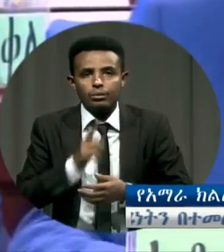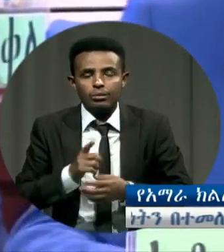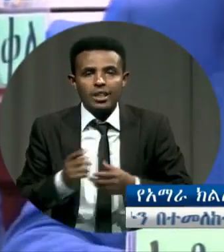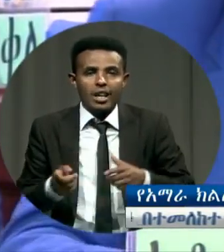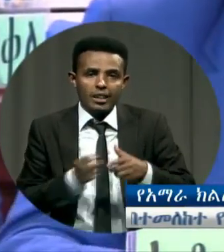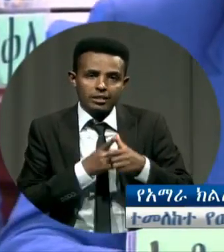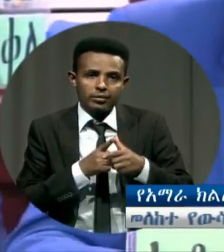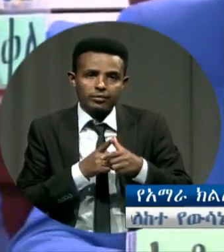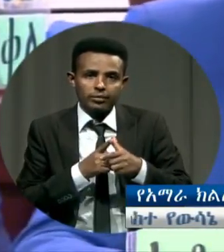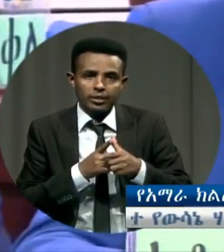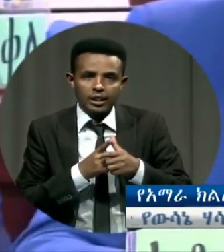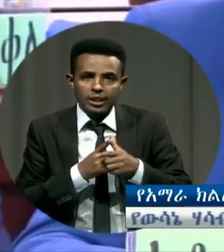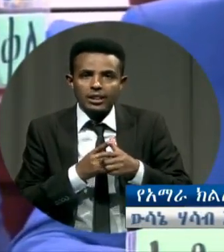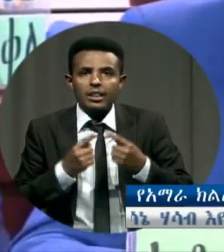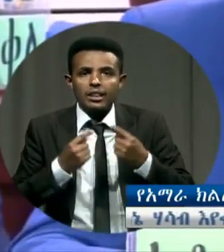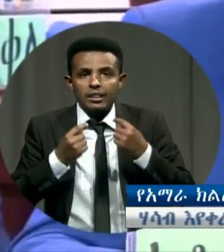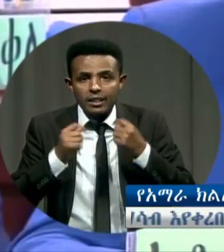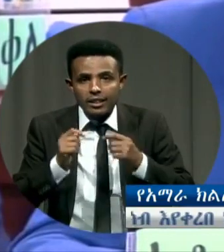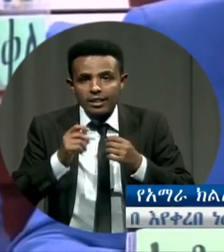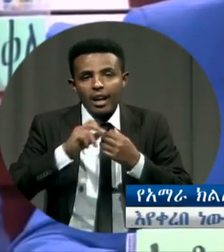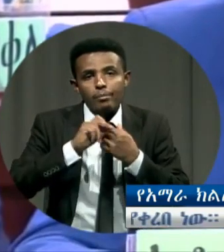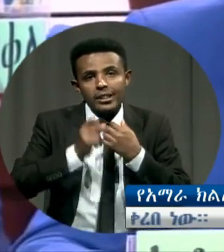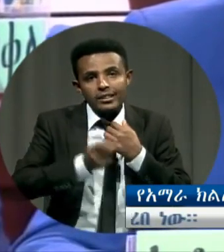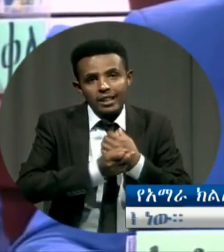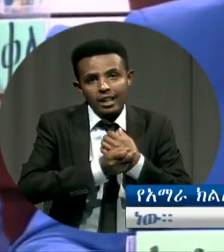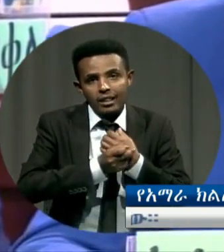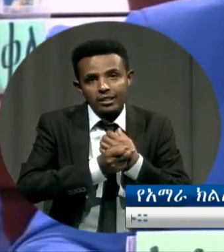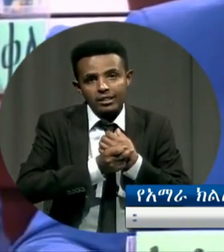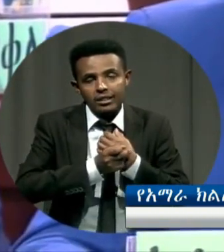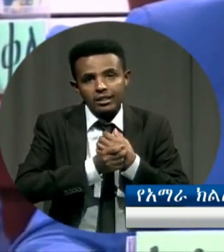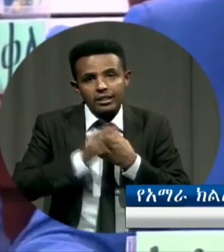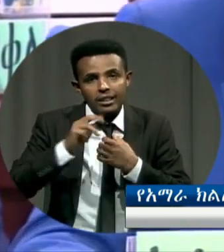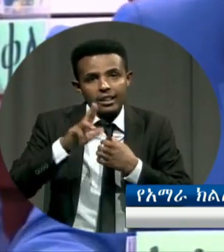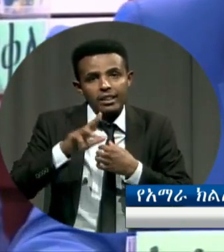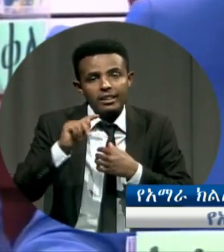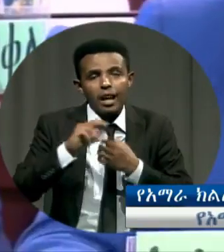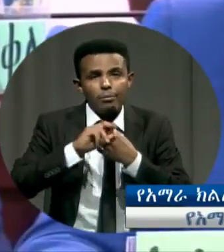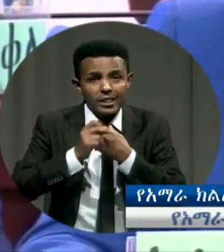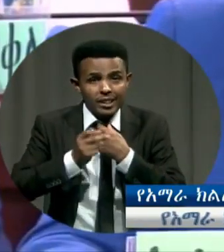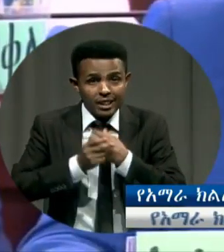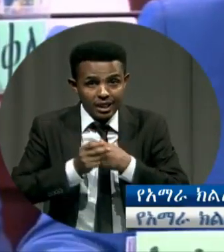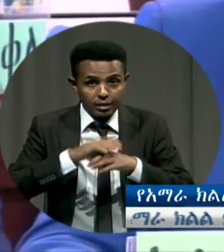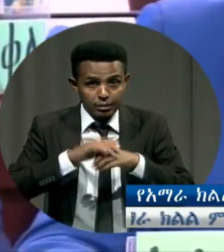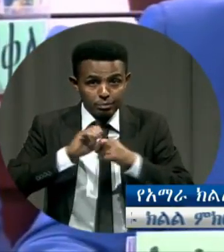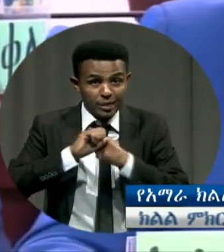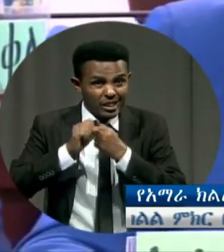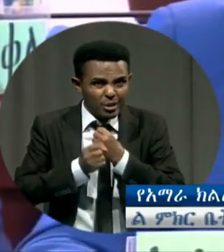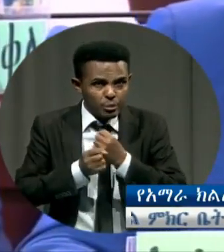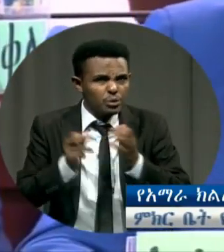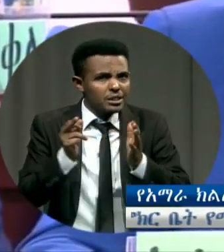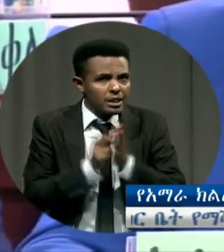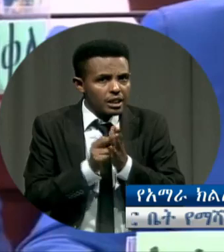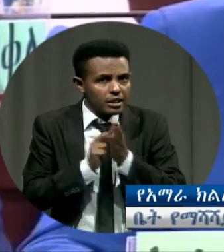አንድ የጥረት አመሰራረት ህዝባዊ መሰረት የጥረት አመሰራረት መሰረቱና የህግ መሰረቱን በተመለከተ